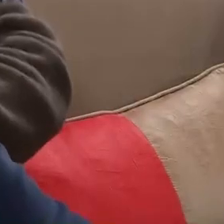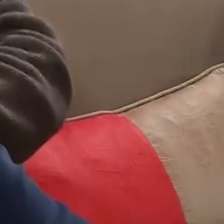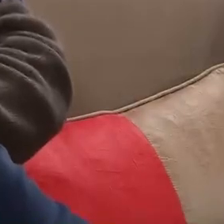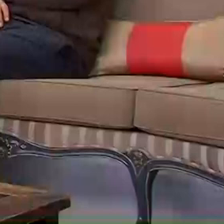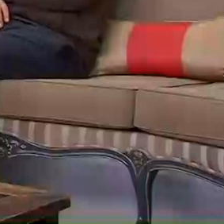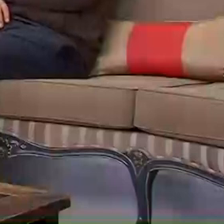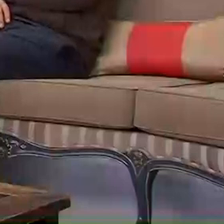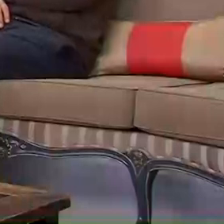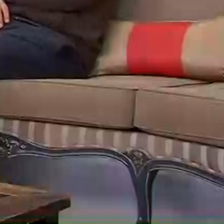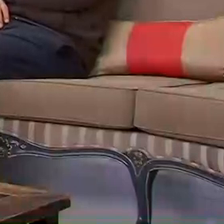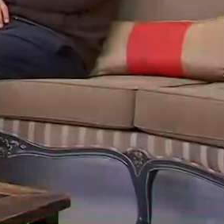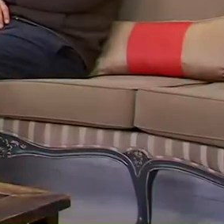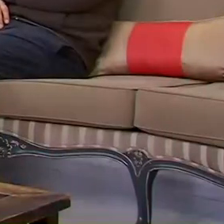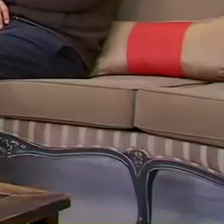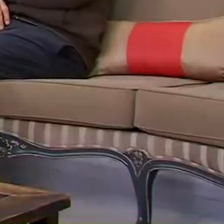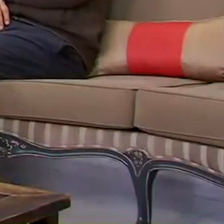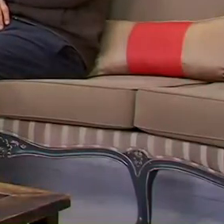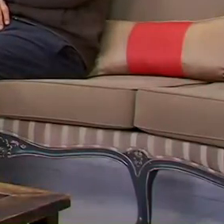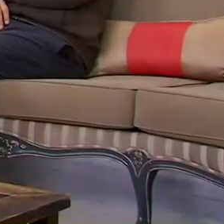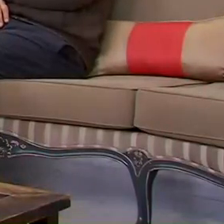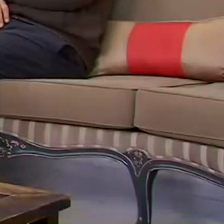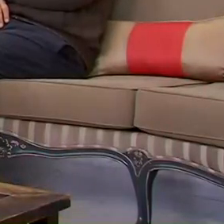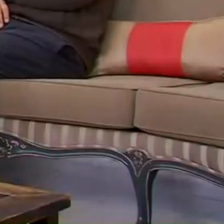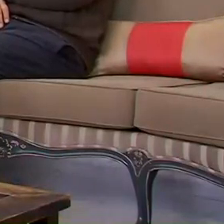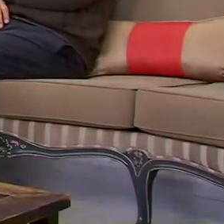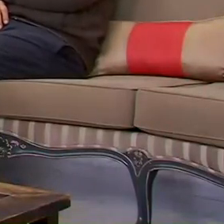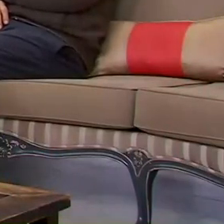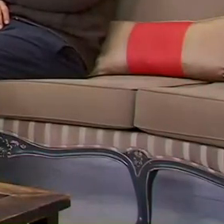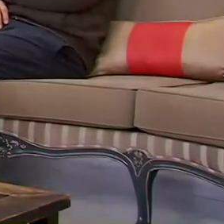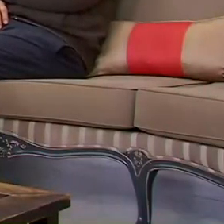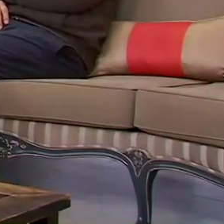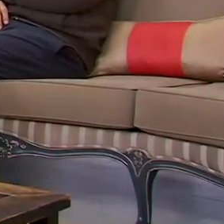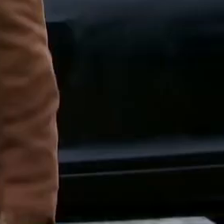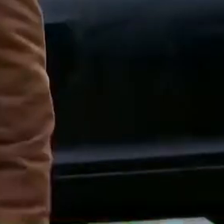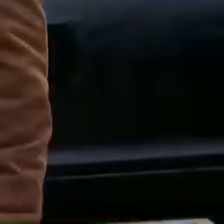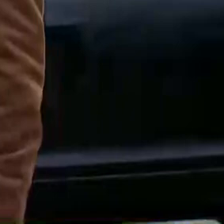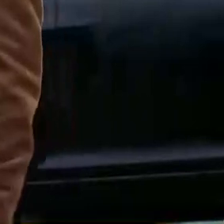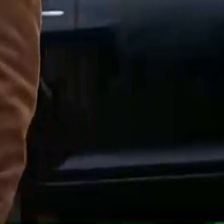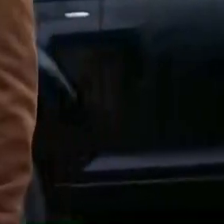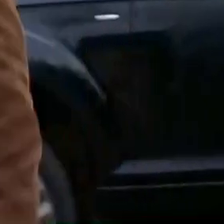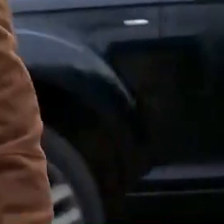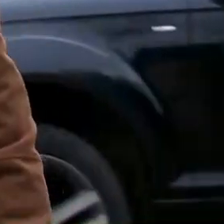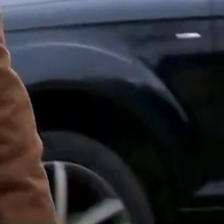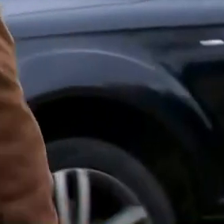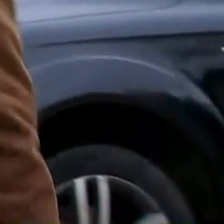Serpil ben öyle mi gülüyorum diye bozuk atıp suratını astı. Kemal inadına gülüyor.